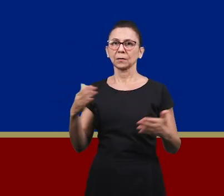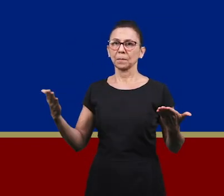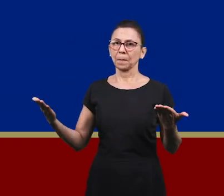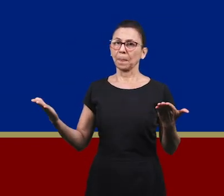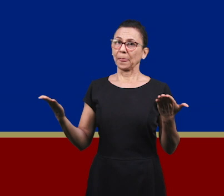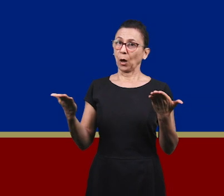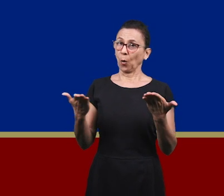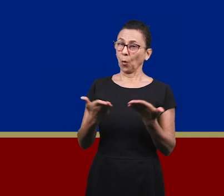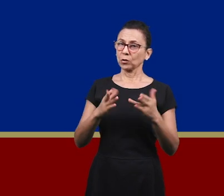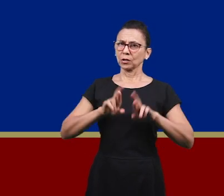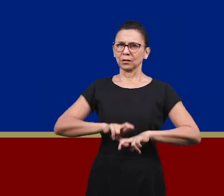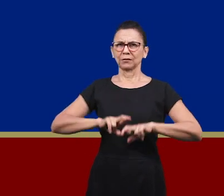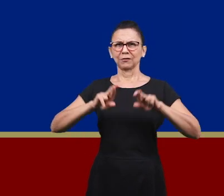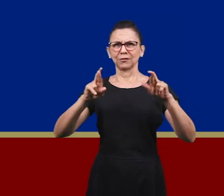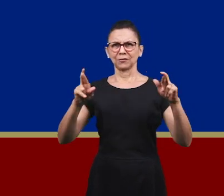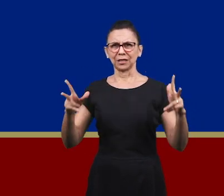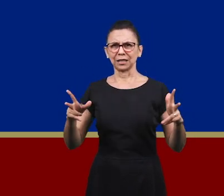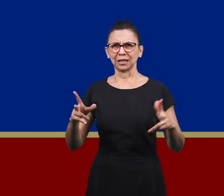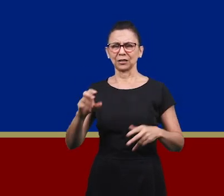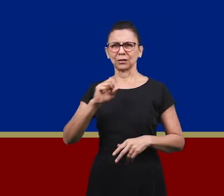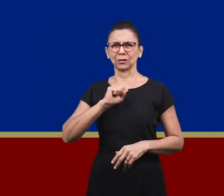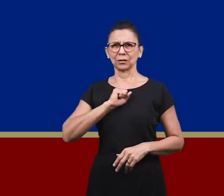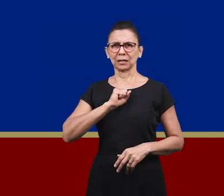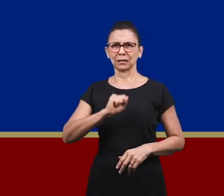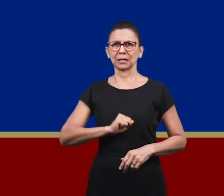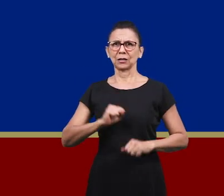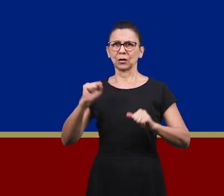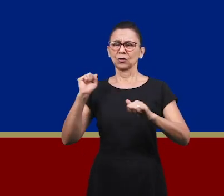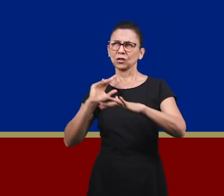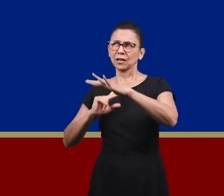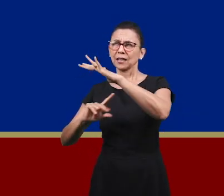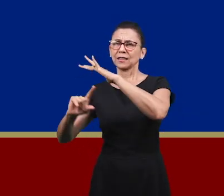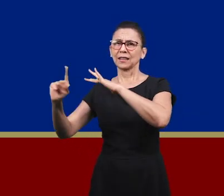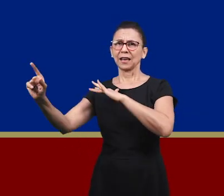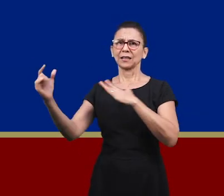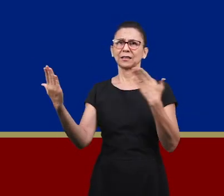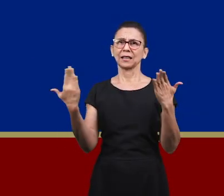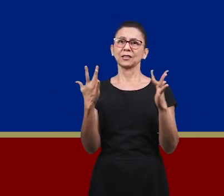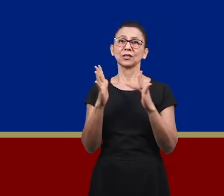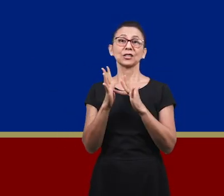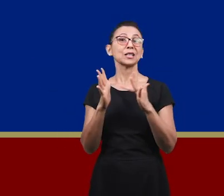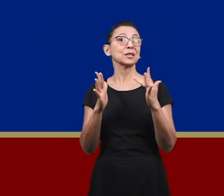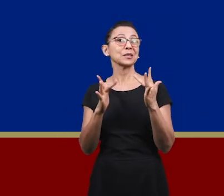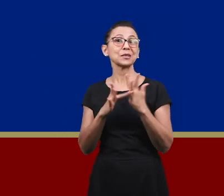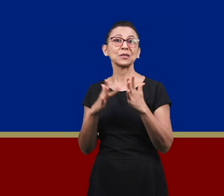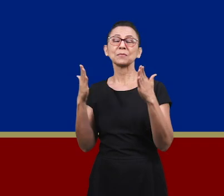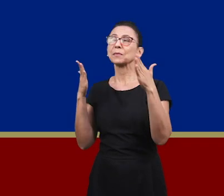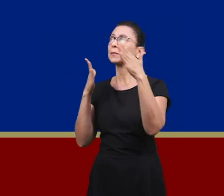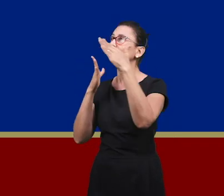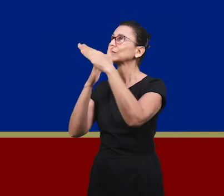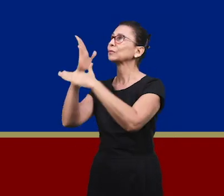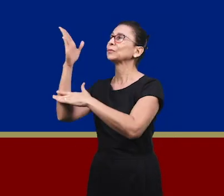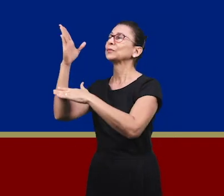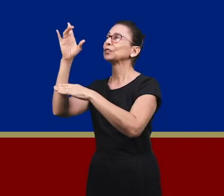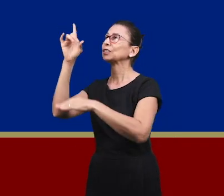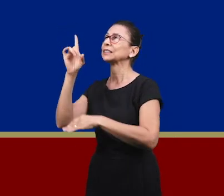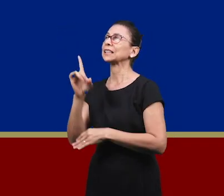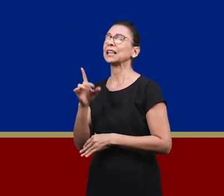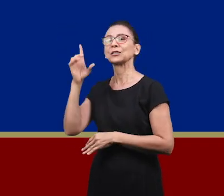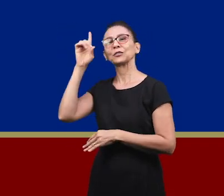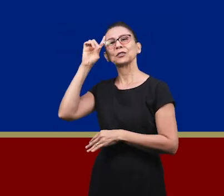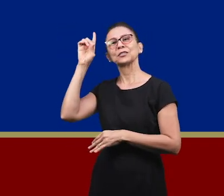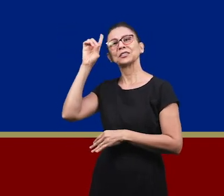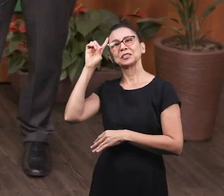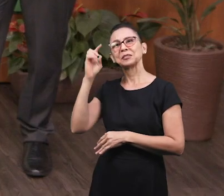un souverain sacrificateur éternel, le Seigneur Jésus, et nous pouvons aller jusqu'à lui tous les